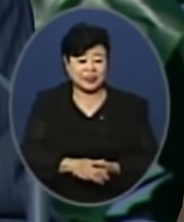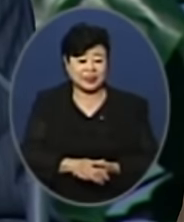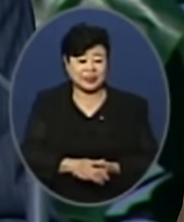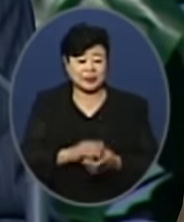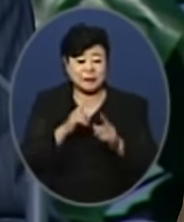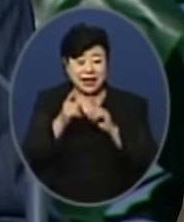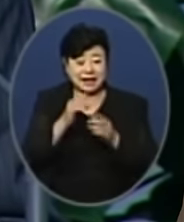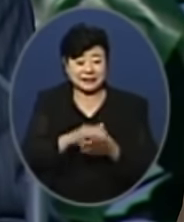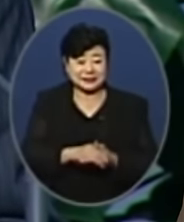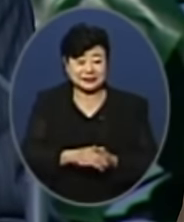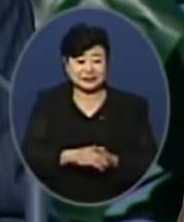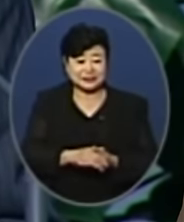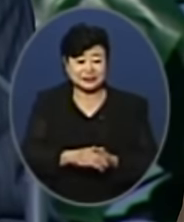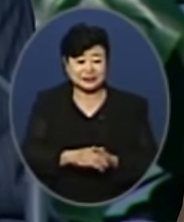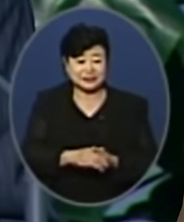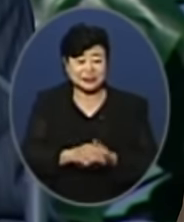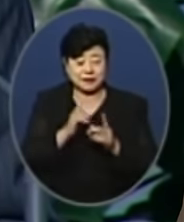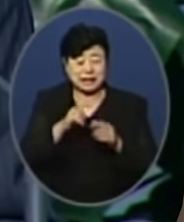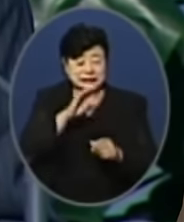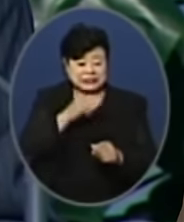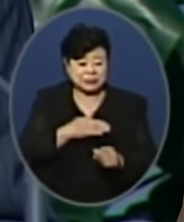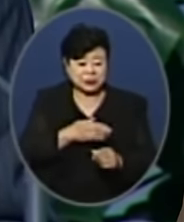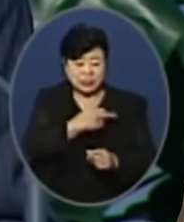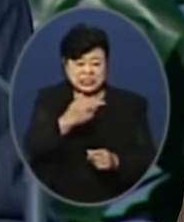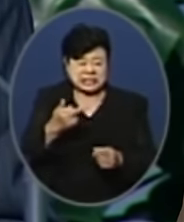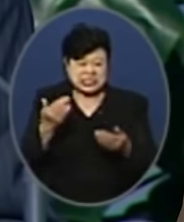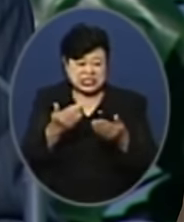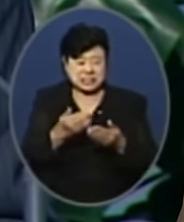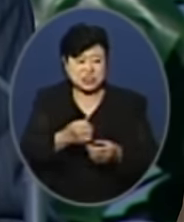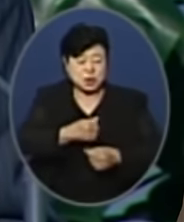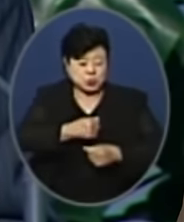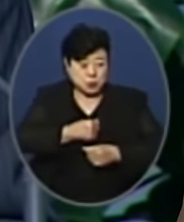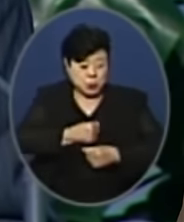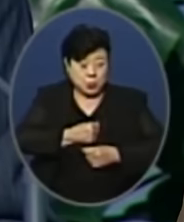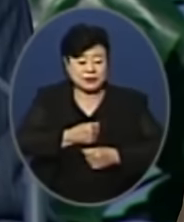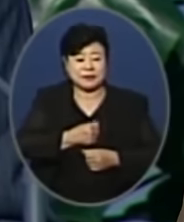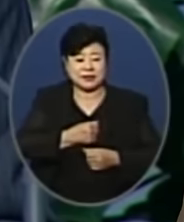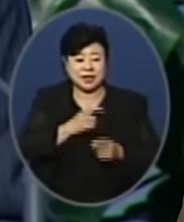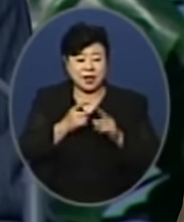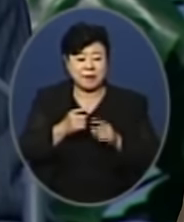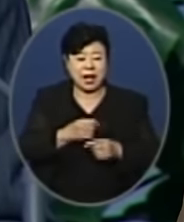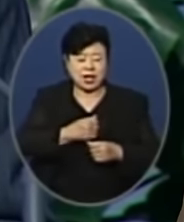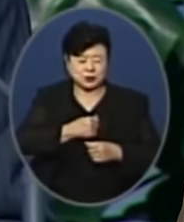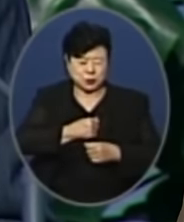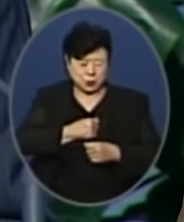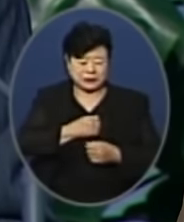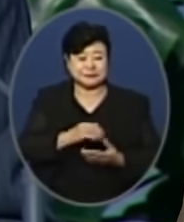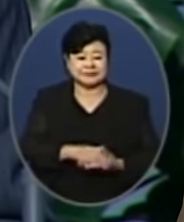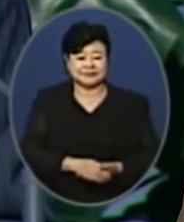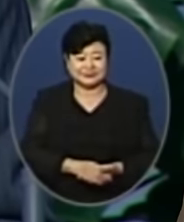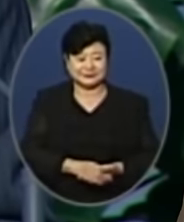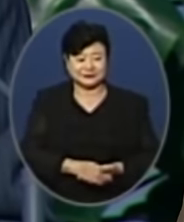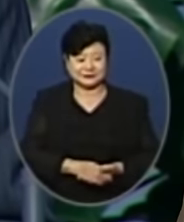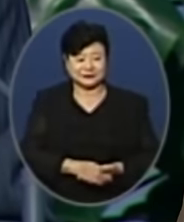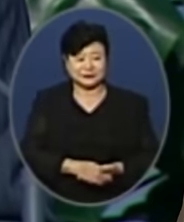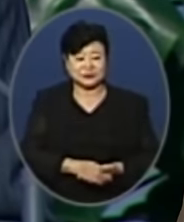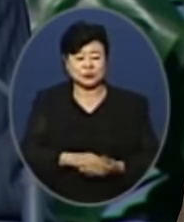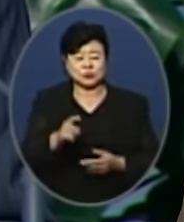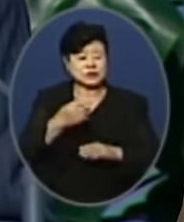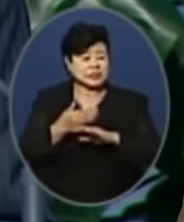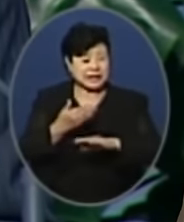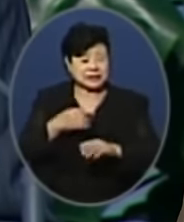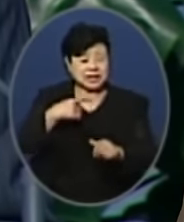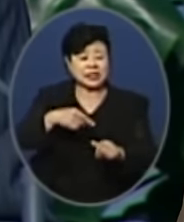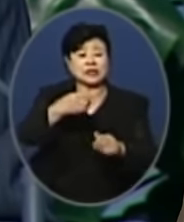하신 말씀이 말 잘못하면 큰일 나니까 말은 아끼면서도 무엇이 다른지